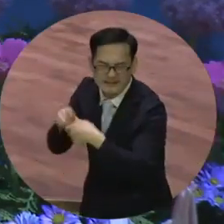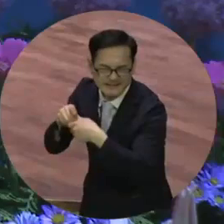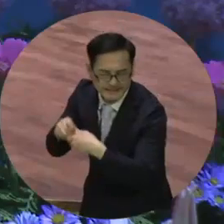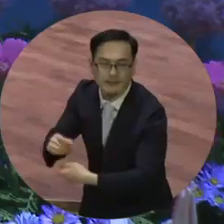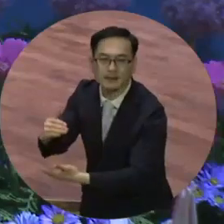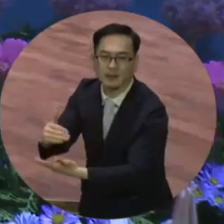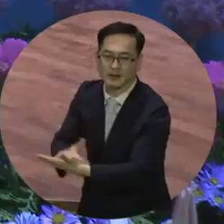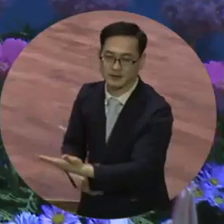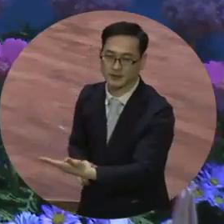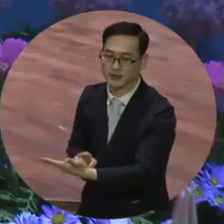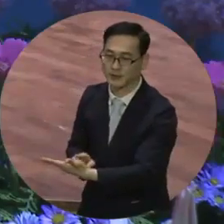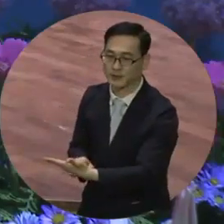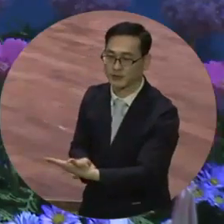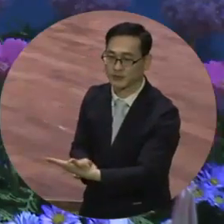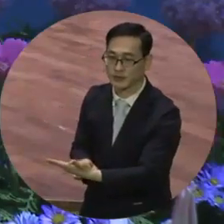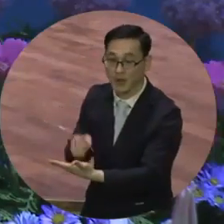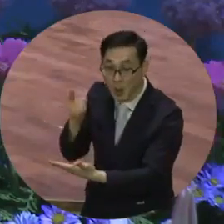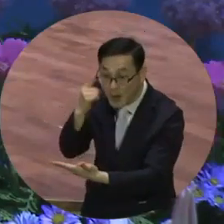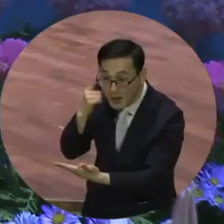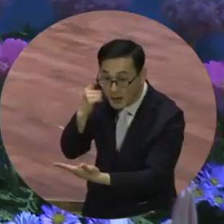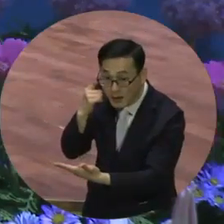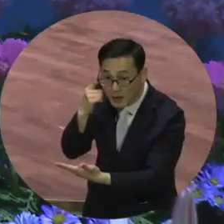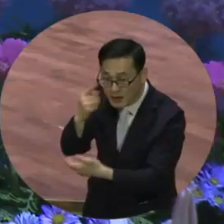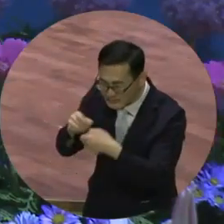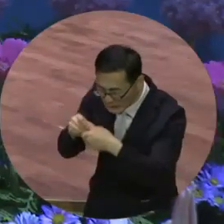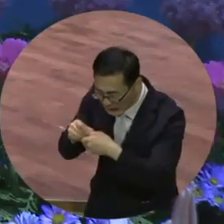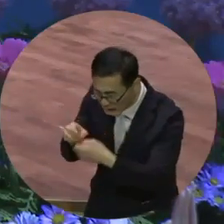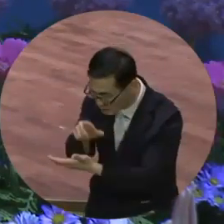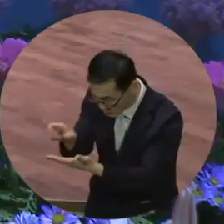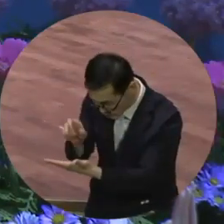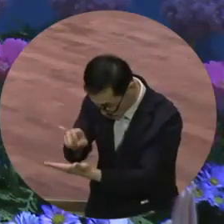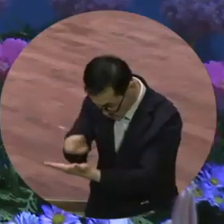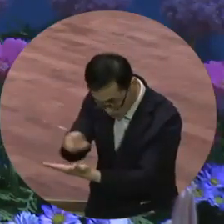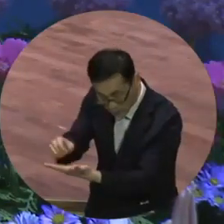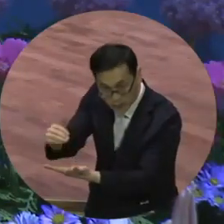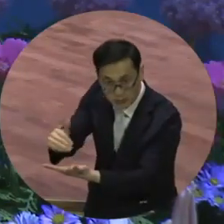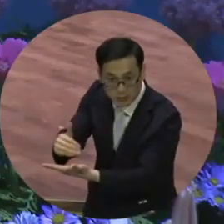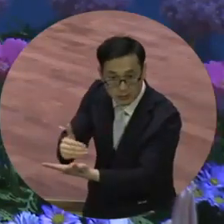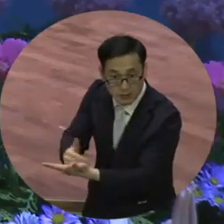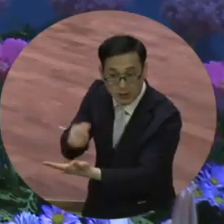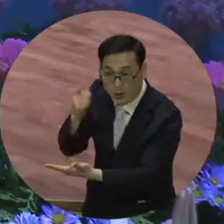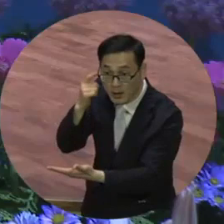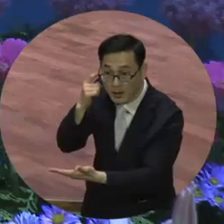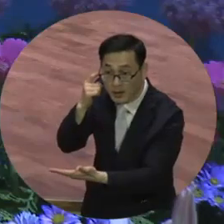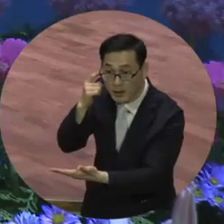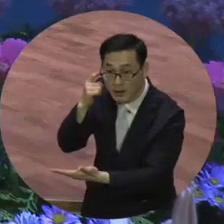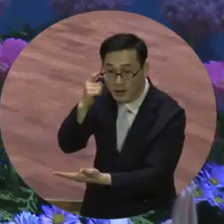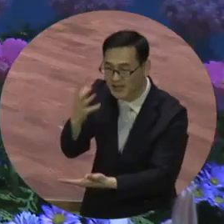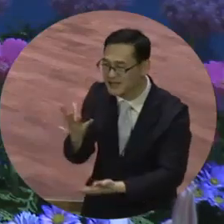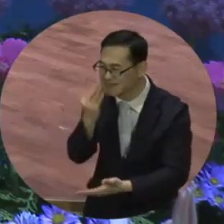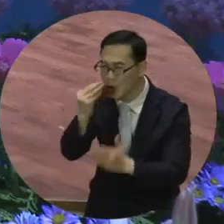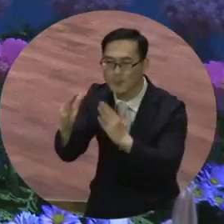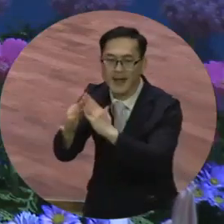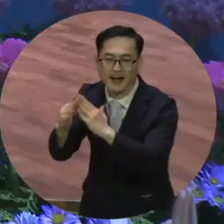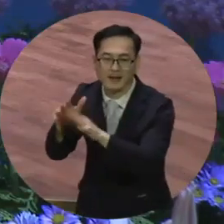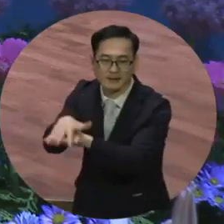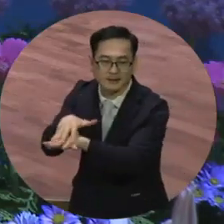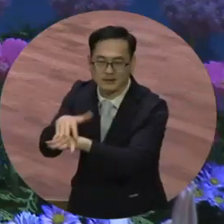그렇게 기록합니다. 그 이유가 어디 있느냐? 성막을 지은